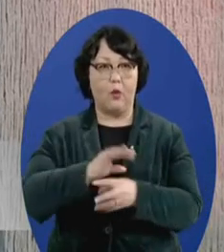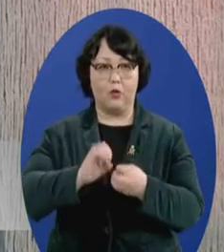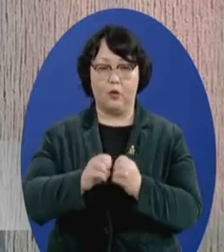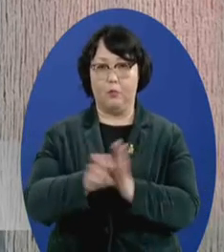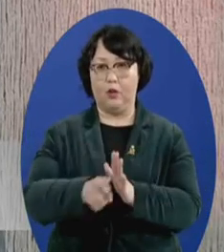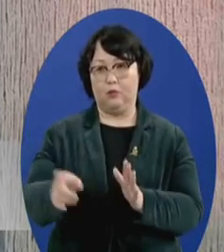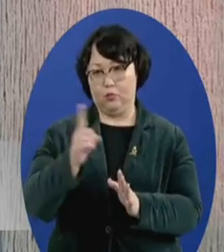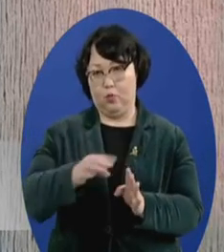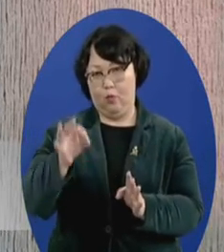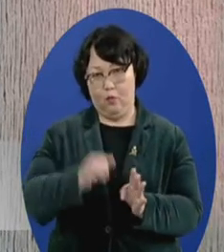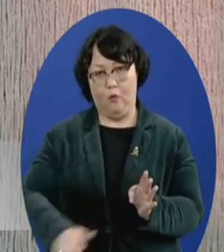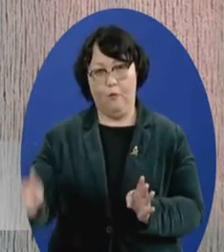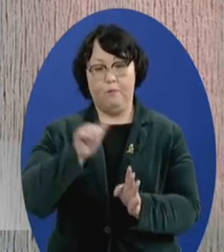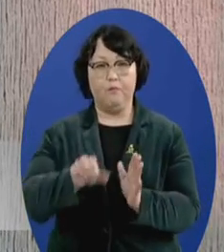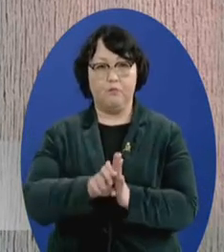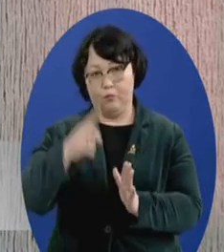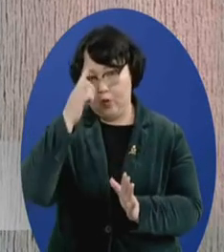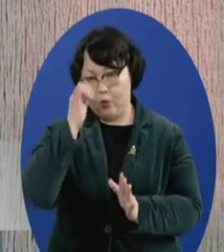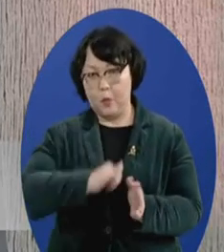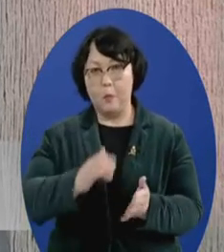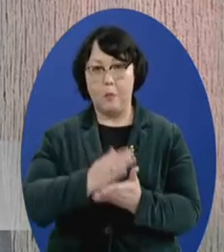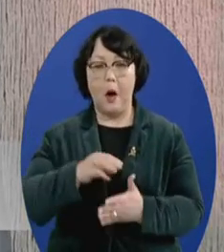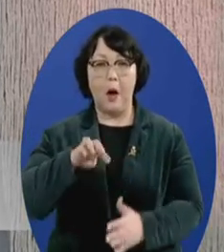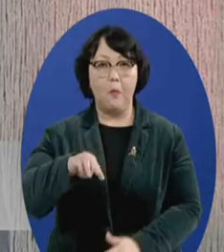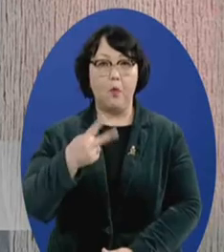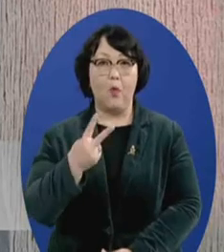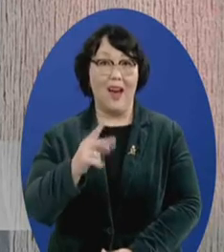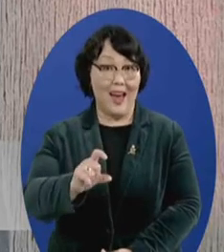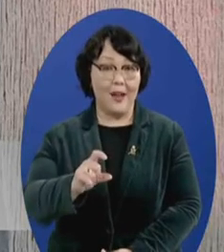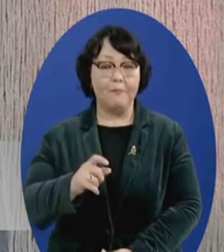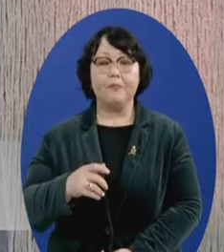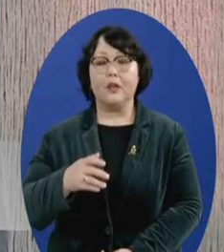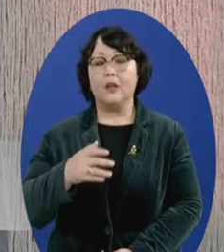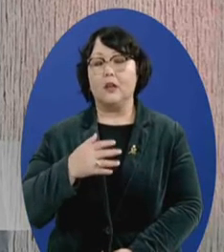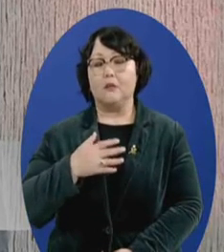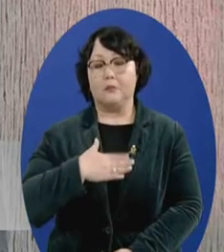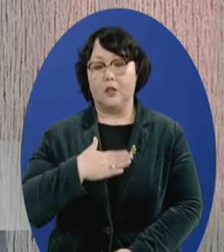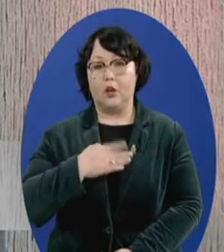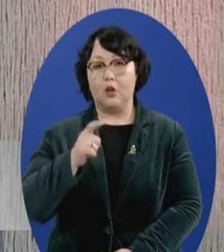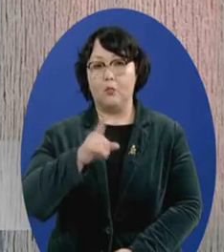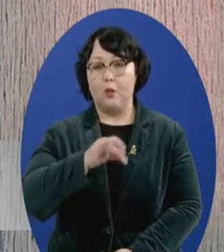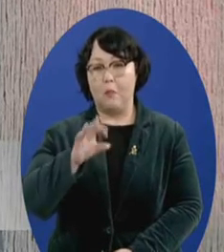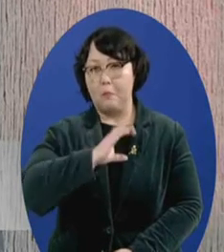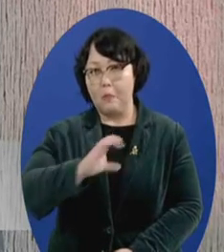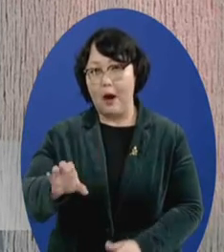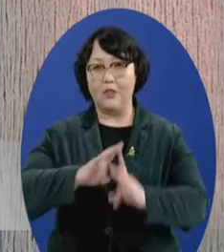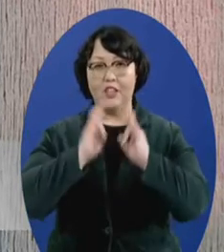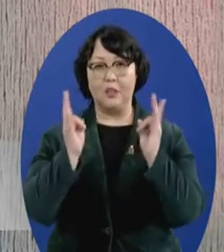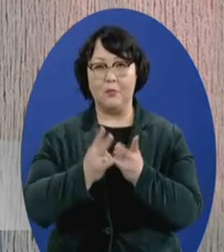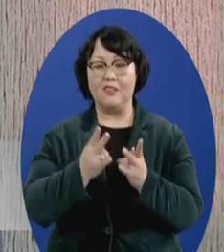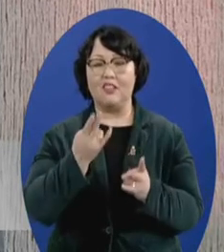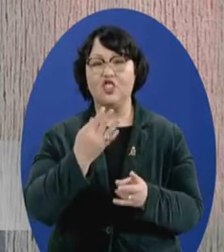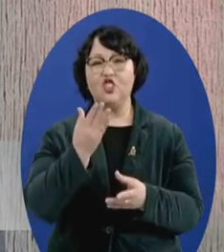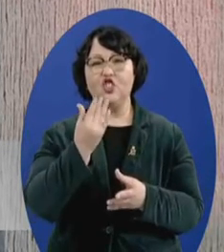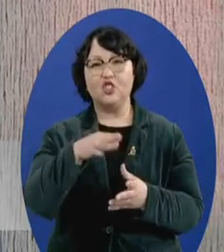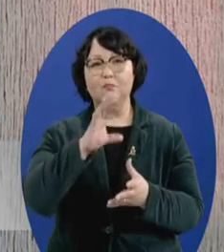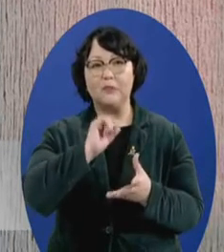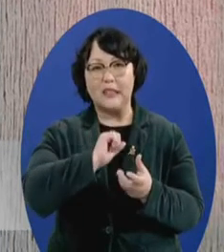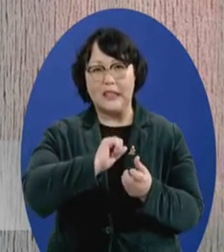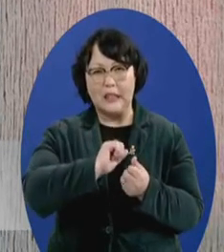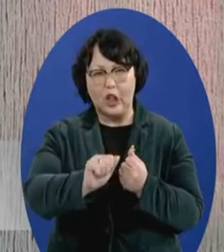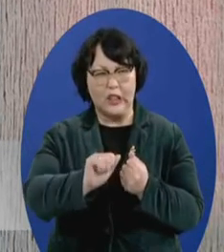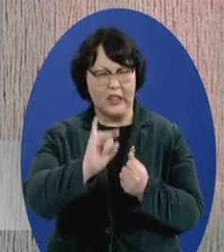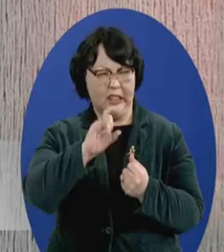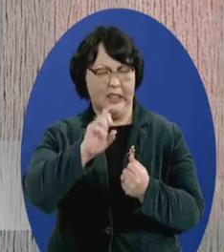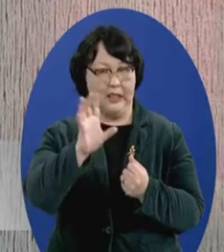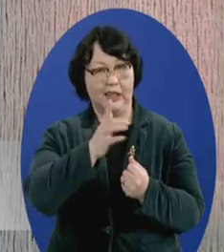улсад байгаа. Тийм учраас Монголын үйлдвэрчний нийгмийн холбоо нийгмийн даатгалын шимтгэлийн нэмэгдлийг одоо цуслуулахын төлөө энэ улс орон